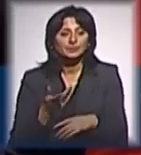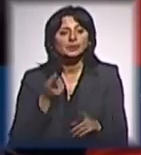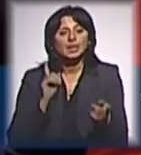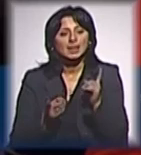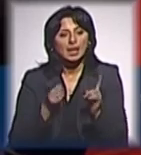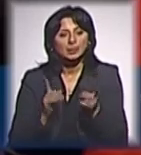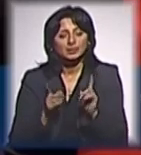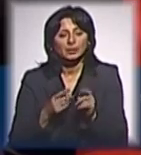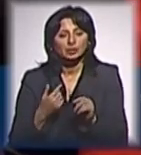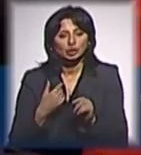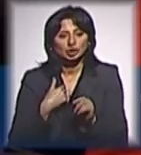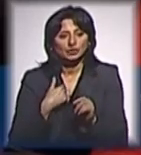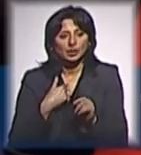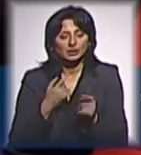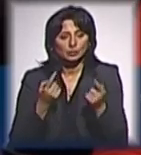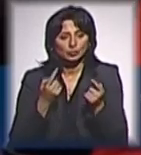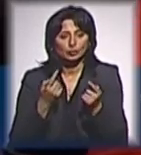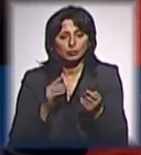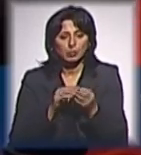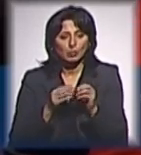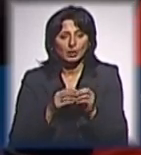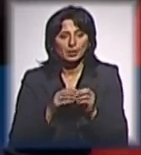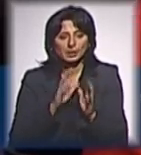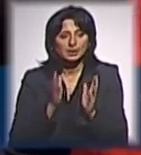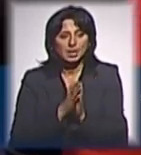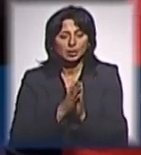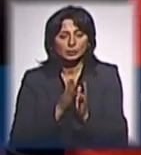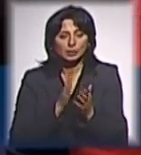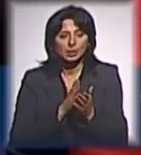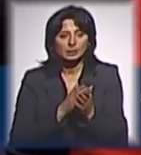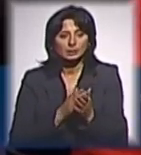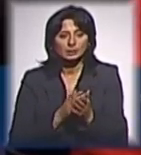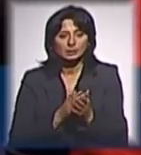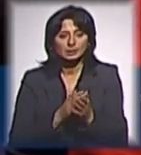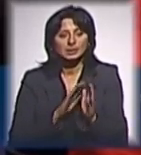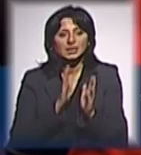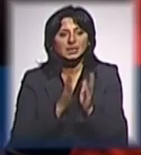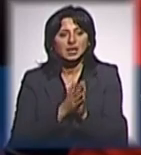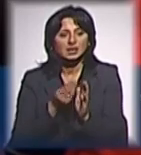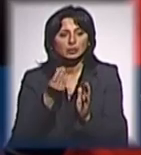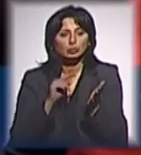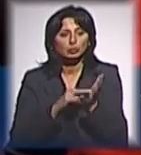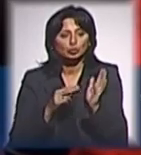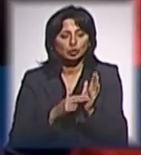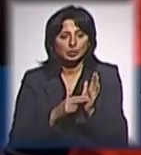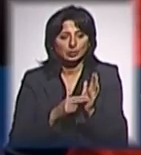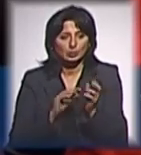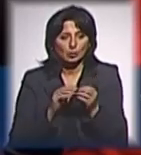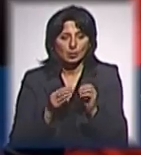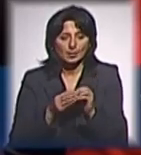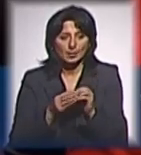ნამდვილად, ჩვენთან გლობალური პრობლემა არის, საერთოდ, აი, საერთოდ ბიუჯეტის პრობლემა არის,